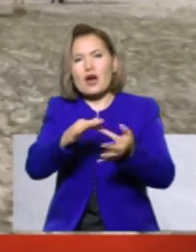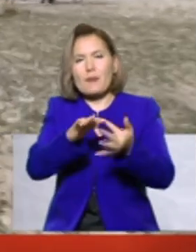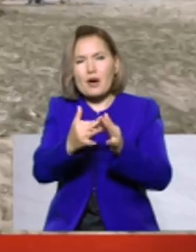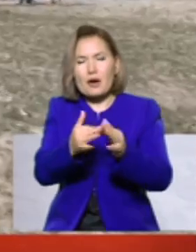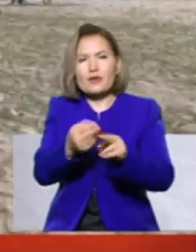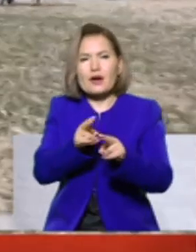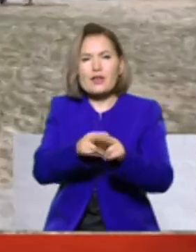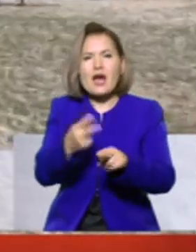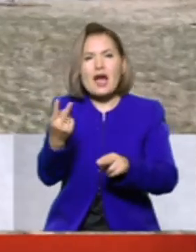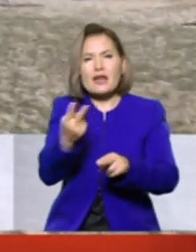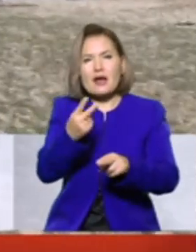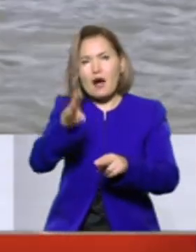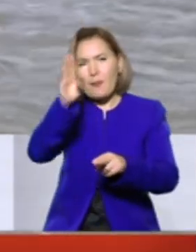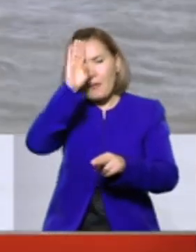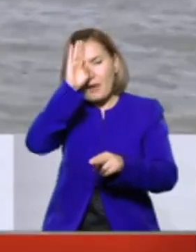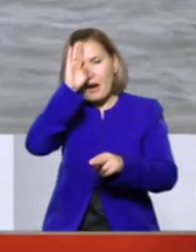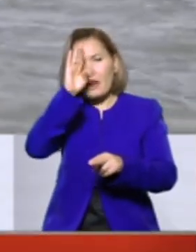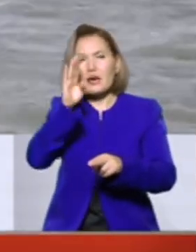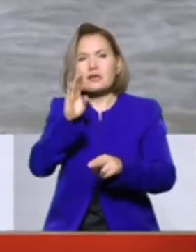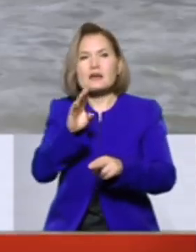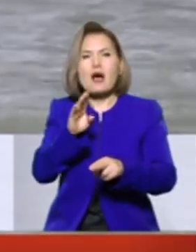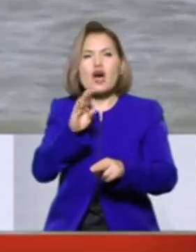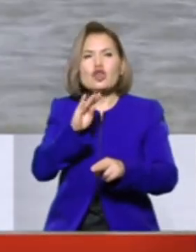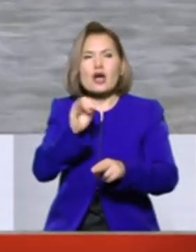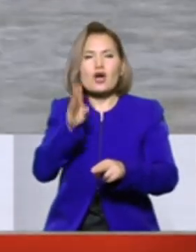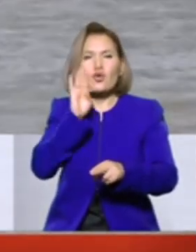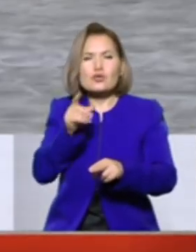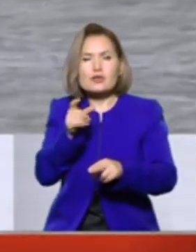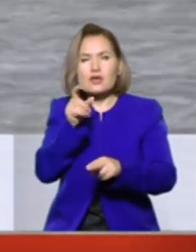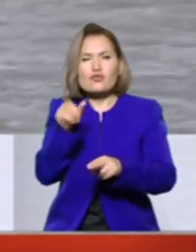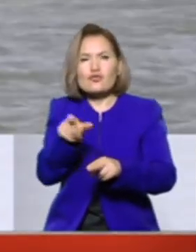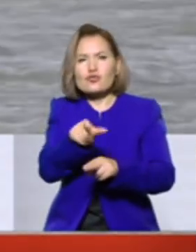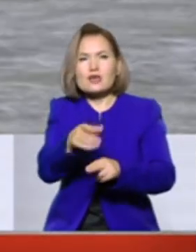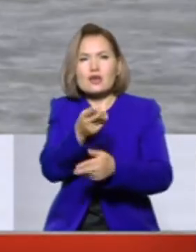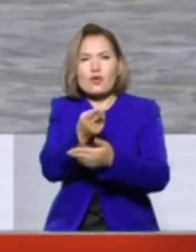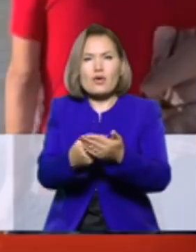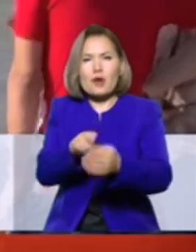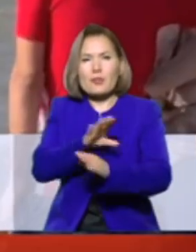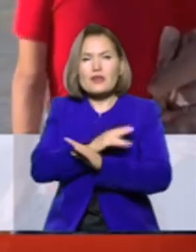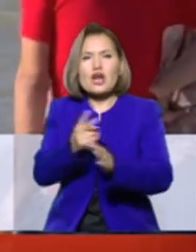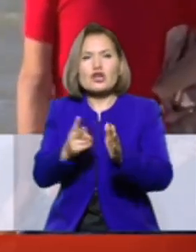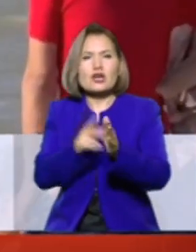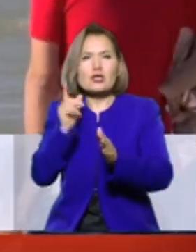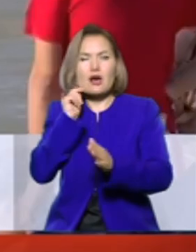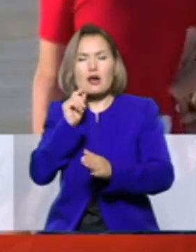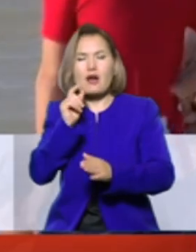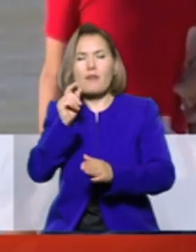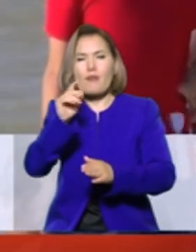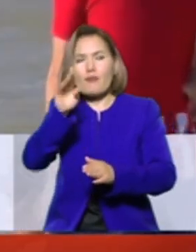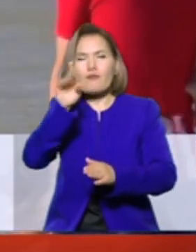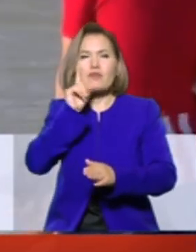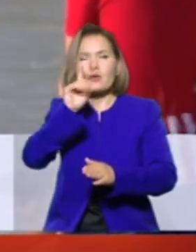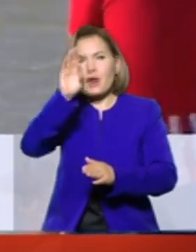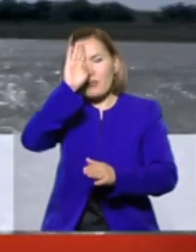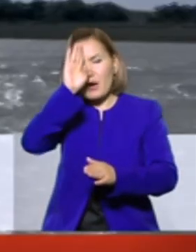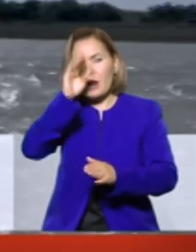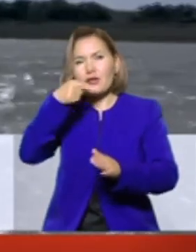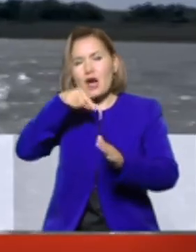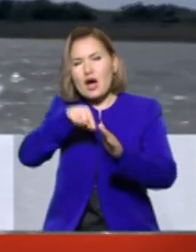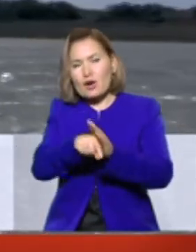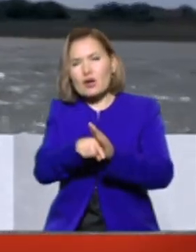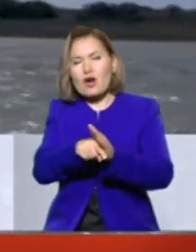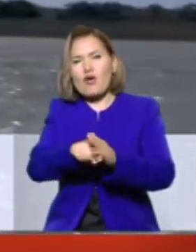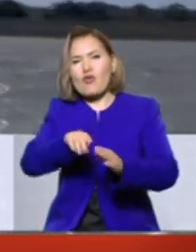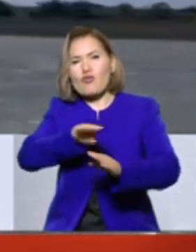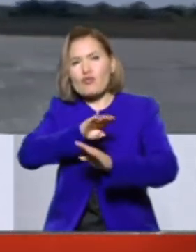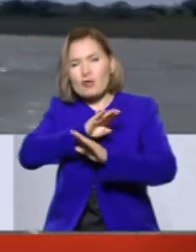үйдің қос бірдей баласы жайық өзеніне батып кеткенін айтқан едік. 7 жастағы ер баланың денесі судан шығарылды. 6-9 жастағы қыз